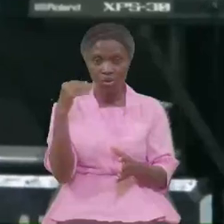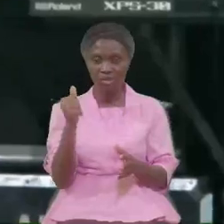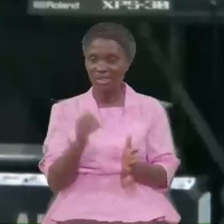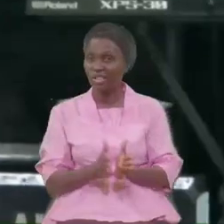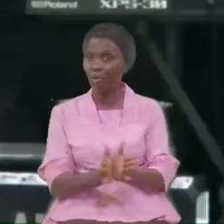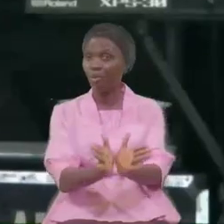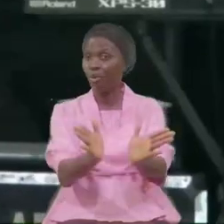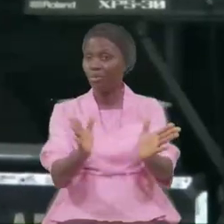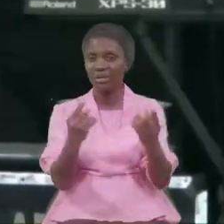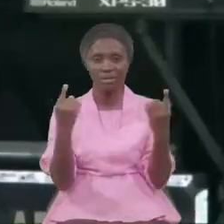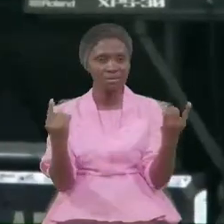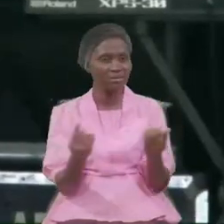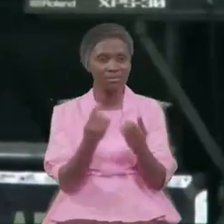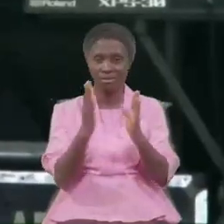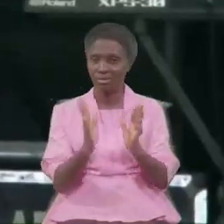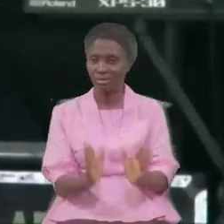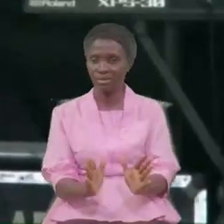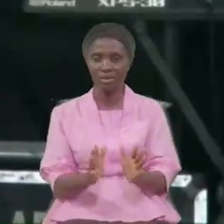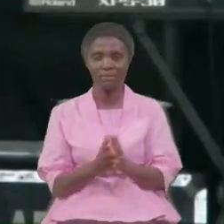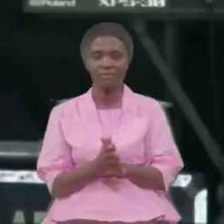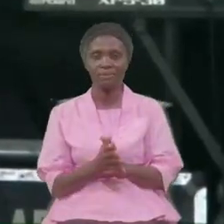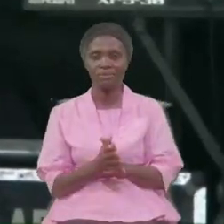C'est un pécheur public.